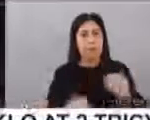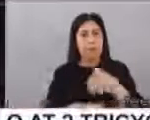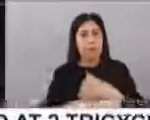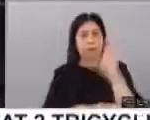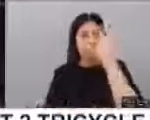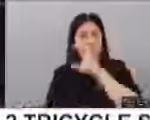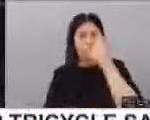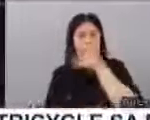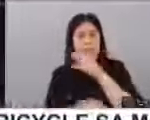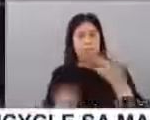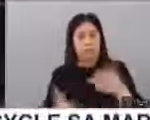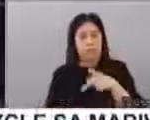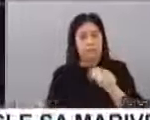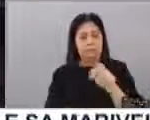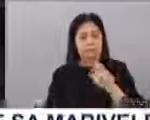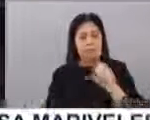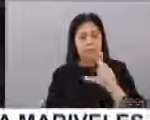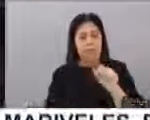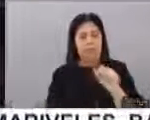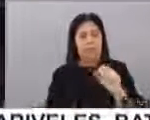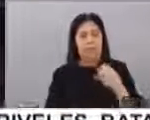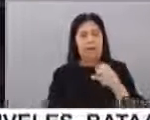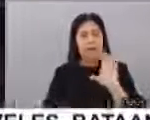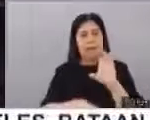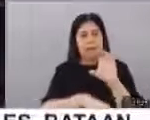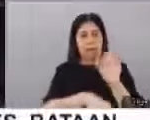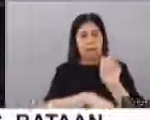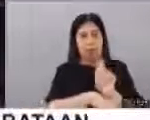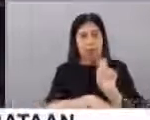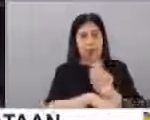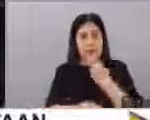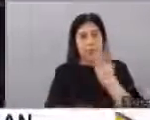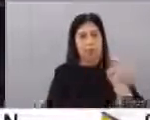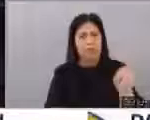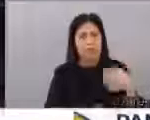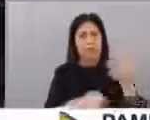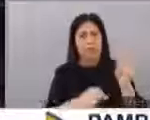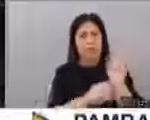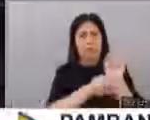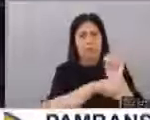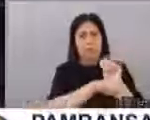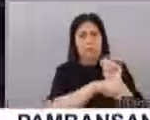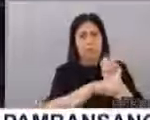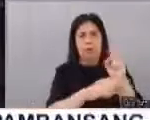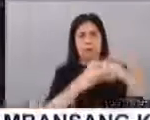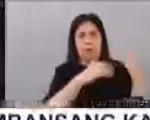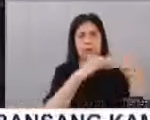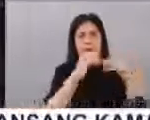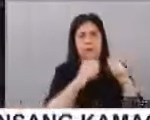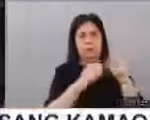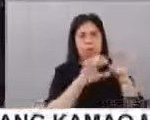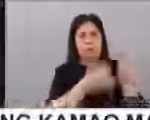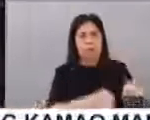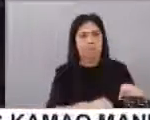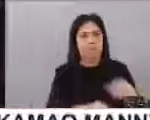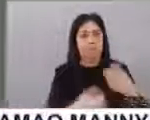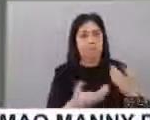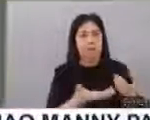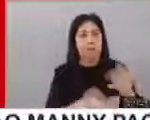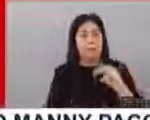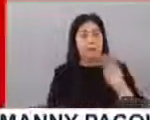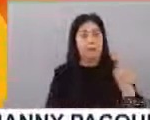bigla itong sumalpok sa humaharurot na motorsiklo. Si Bernard Haudian sa detalye. Rise and shine,